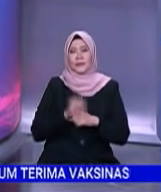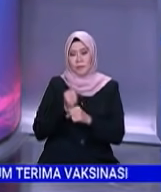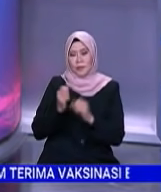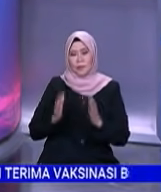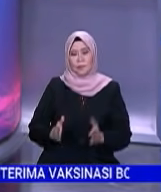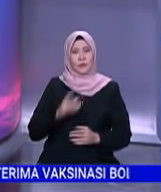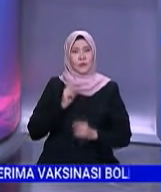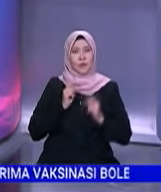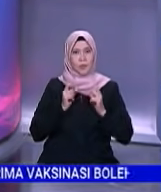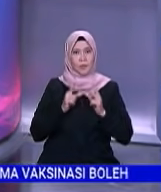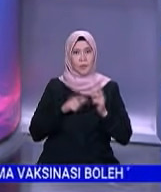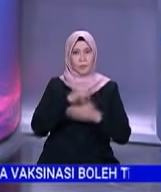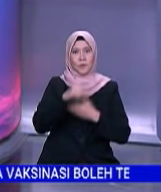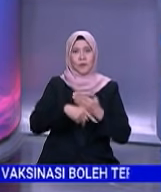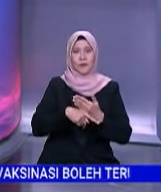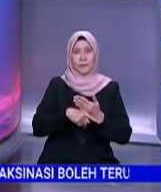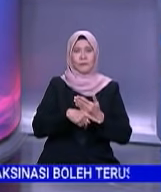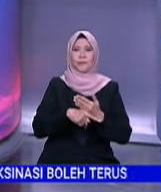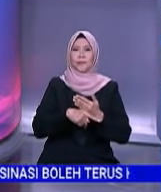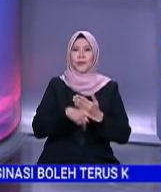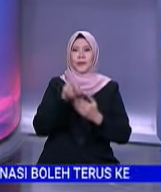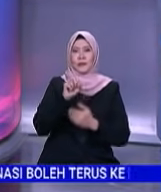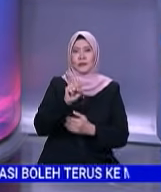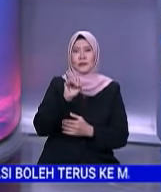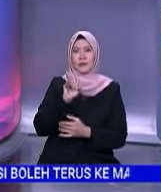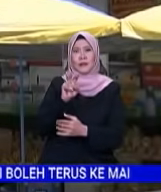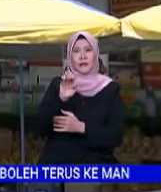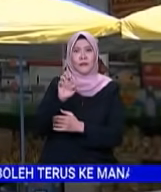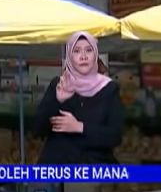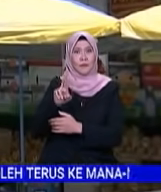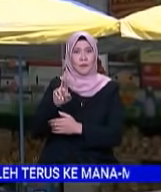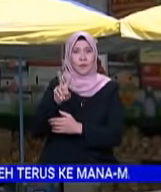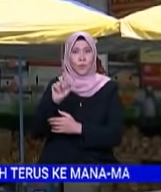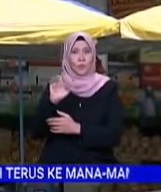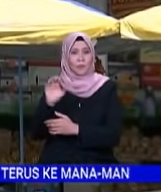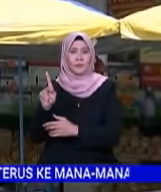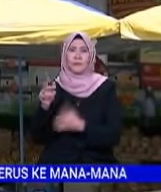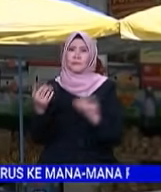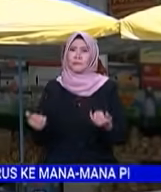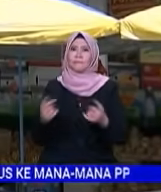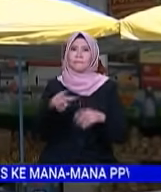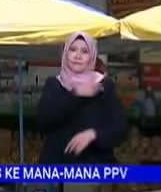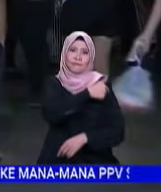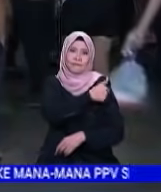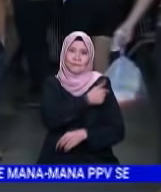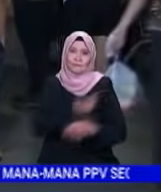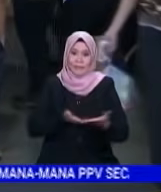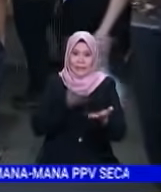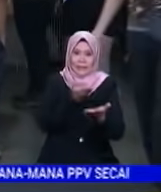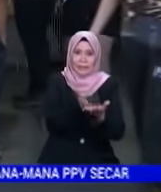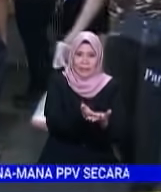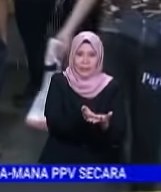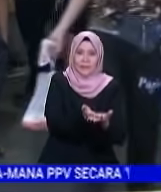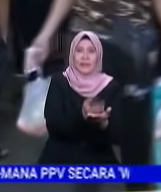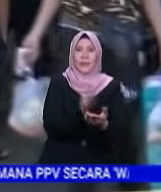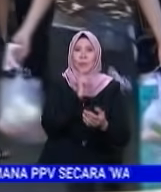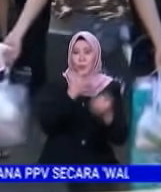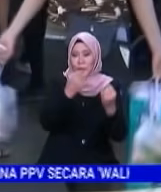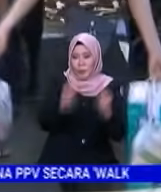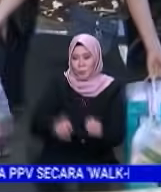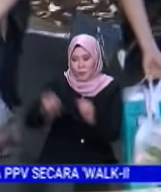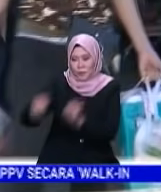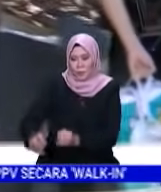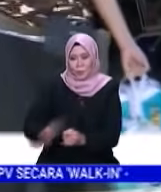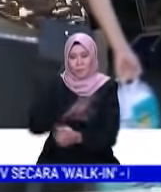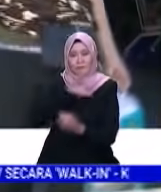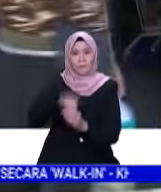swasta menerusi program SilverVac. Kerajaan Melaka bercadang melaksana suntikan vaksin kepada individu yang terlibat dalam